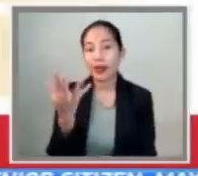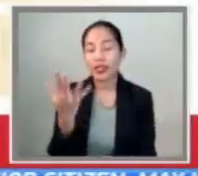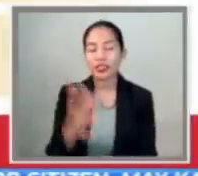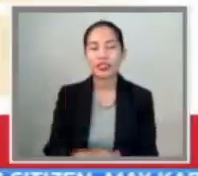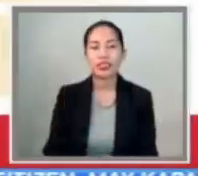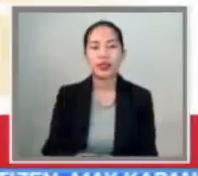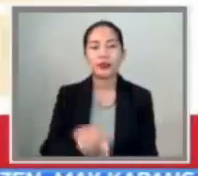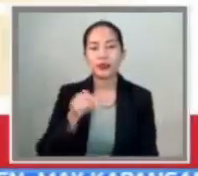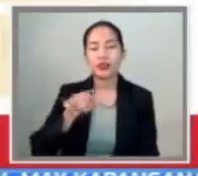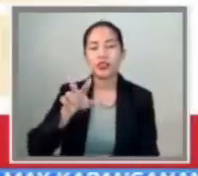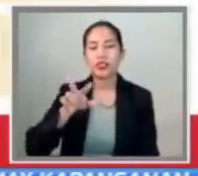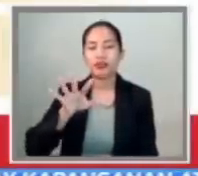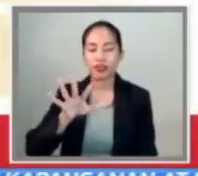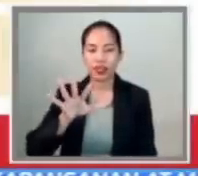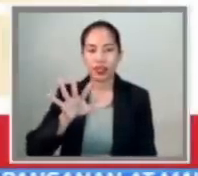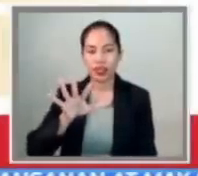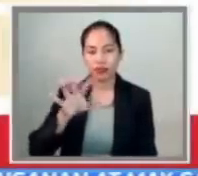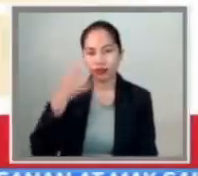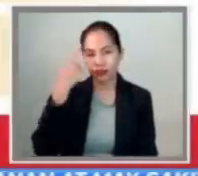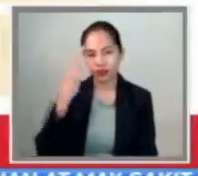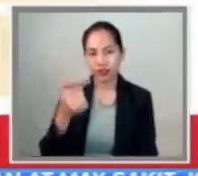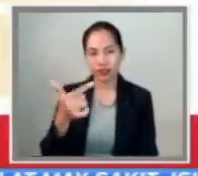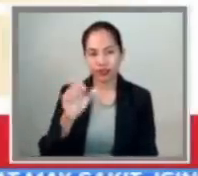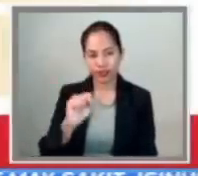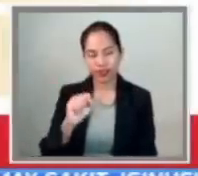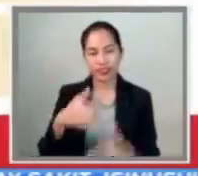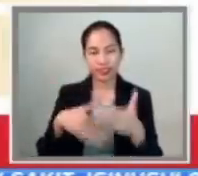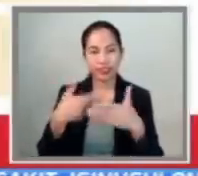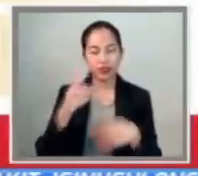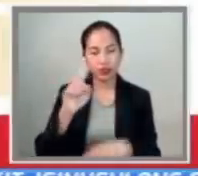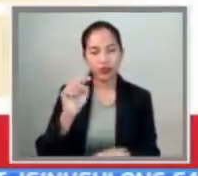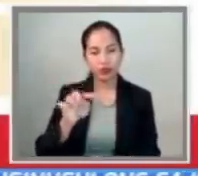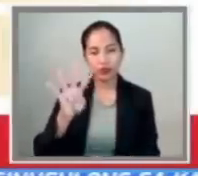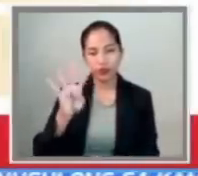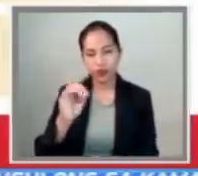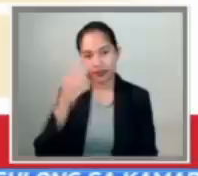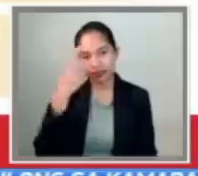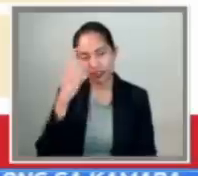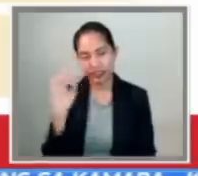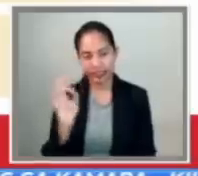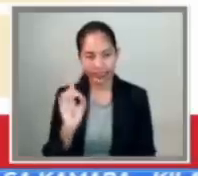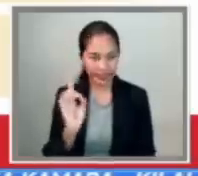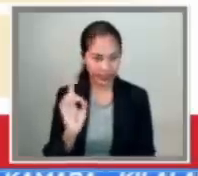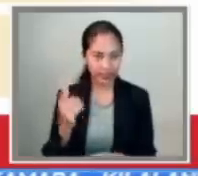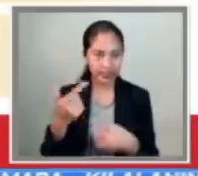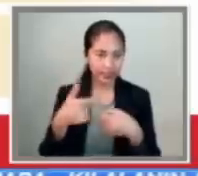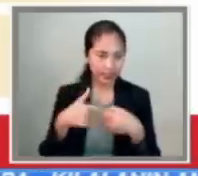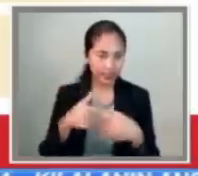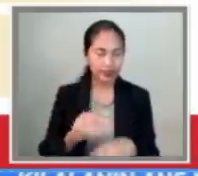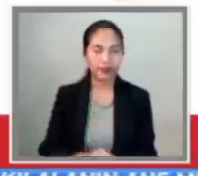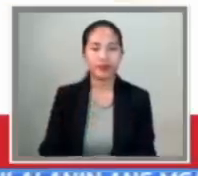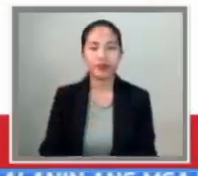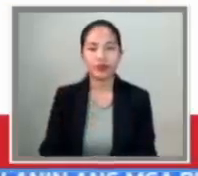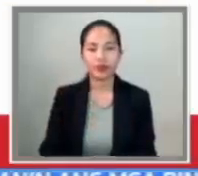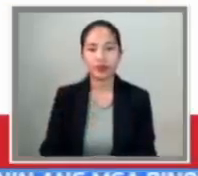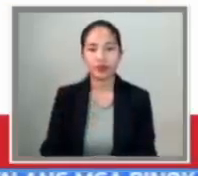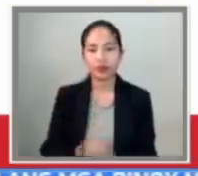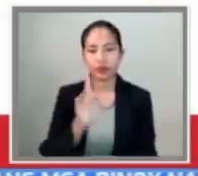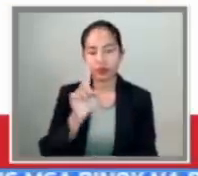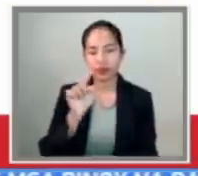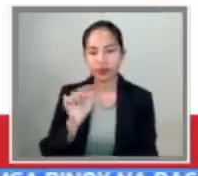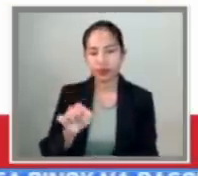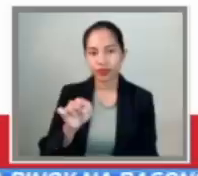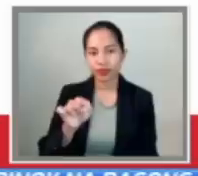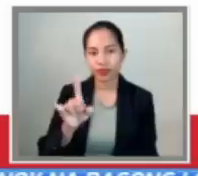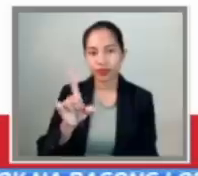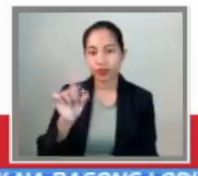litro ng gasolina. 1 peso and 40 centavos naman sa kada litro ng diesel. Habang 1 peso and 20 centavos ang dagdag